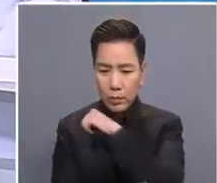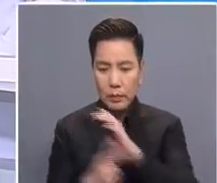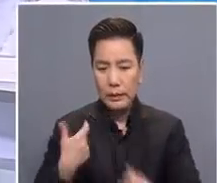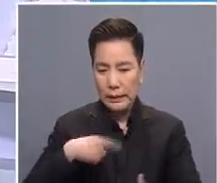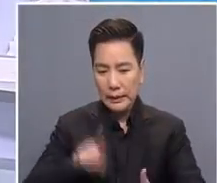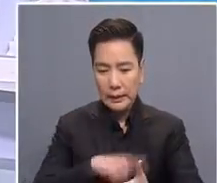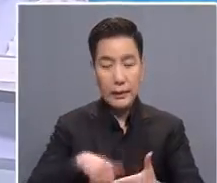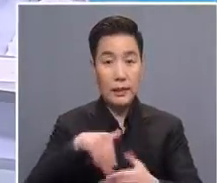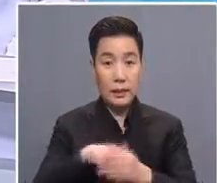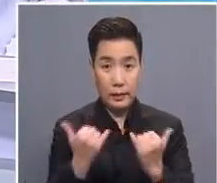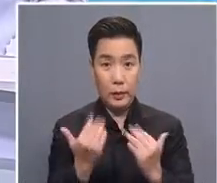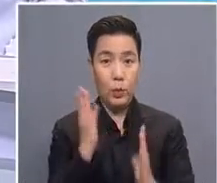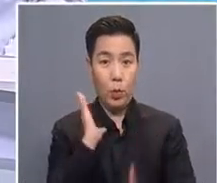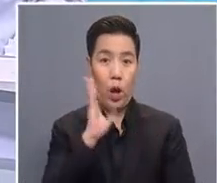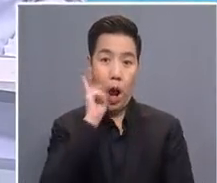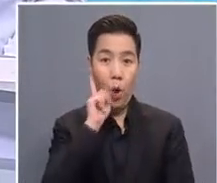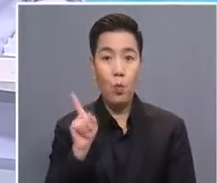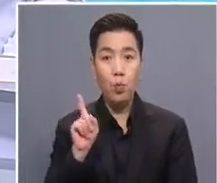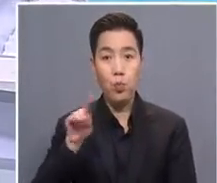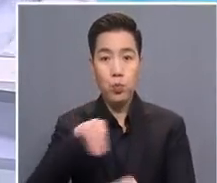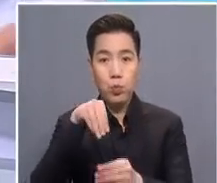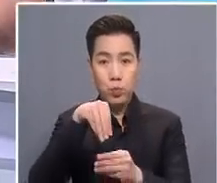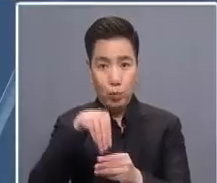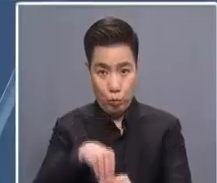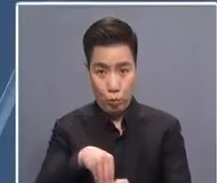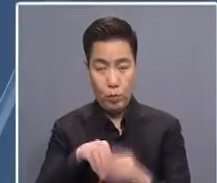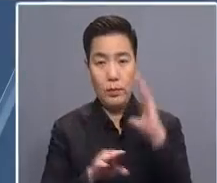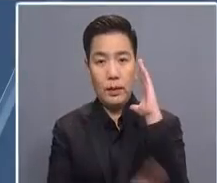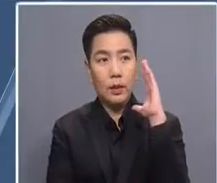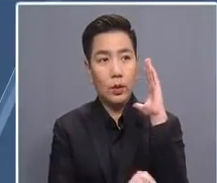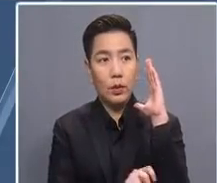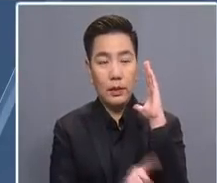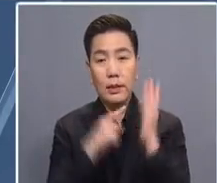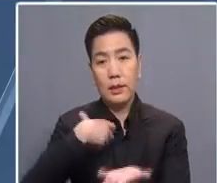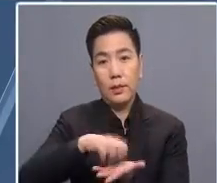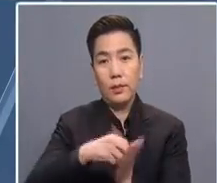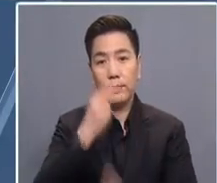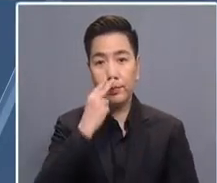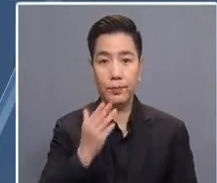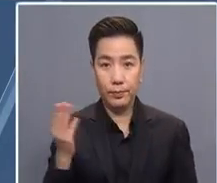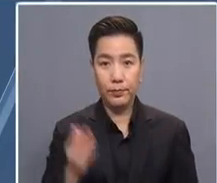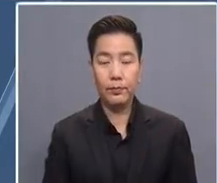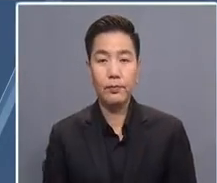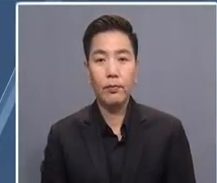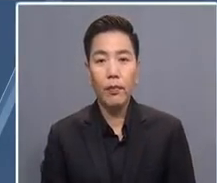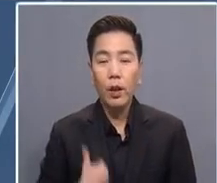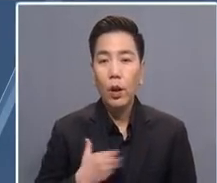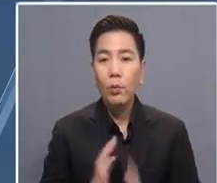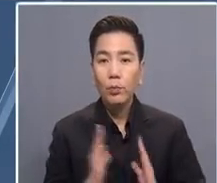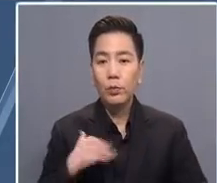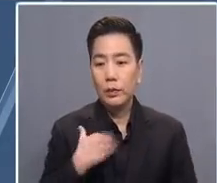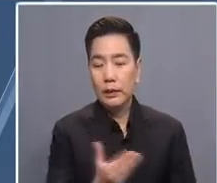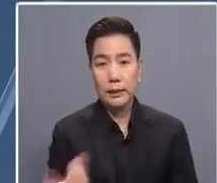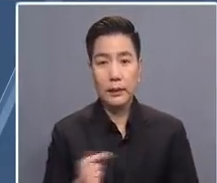ครับเดี๋ยวคุณกนกนวลอินสมภักษรนะครับผู้สื่อข่าวของเรารายงานเข้ามาให้ทราบครับเชิญครับ ขอบคุณค่ะคุณกัมพูคุณรัชนีคะผ่านม